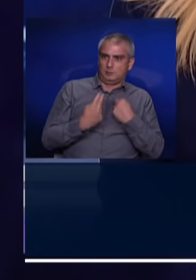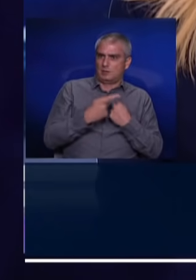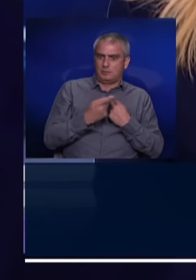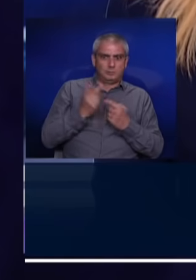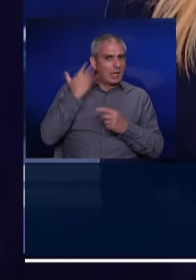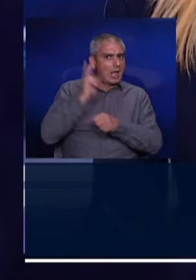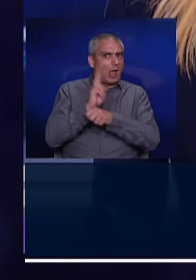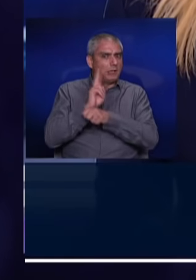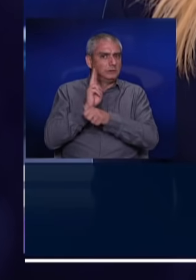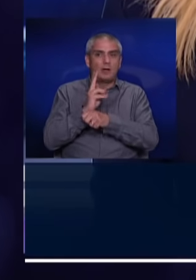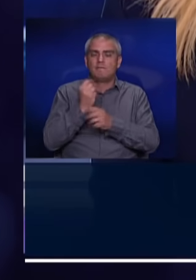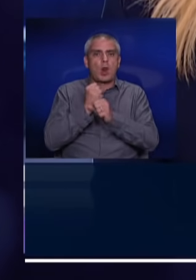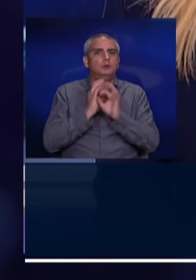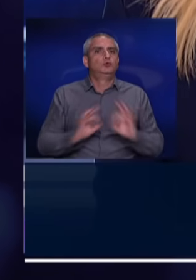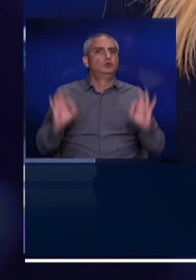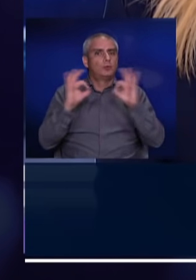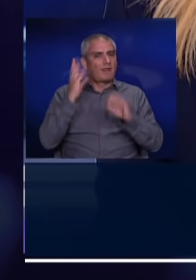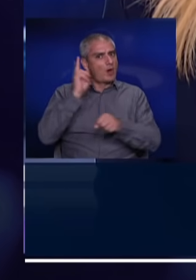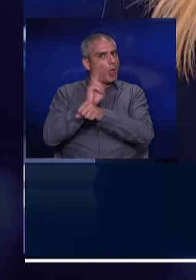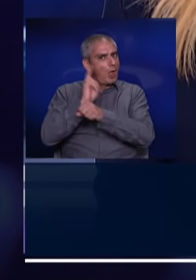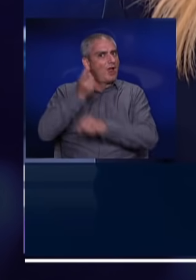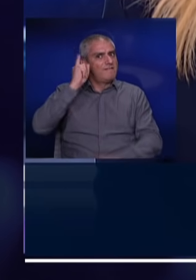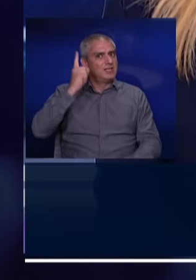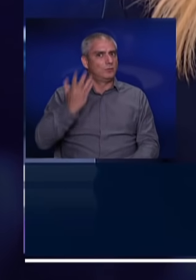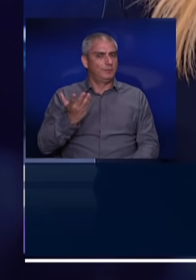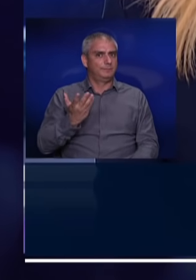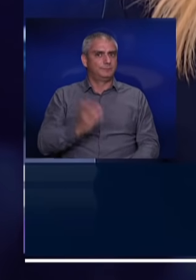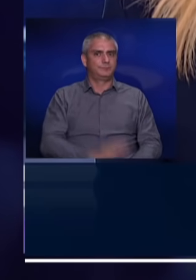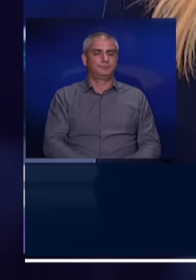אזהרה, וכלום לא נעשה למרות ההתראות והאיום.